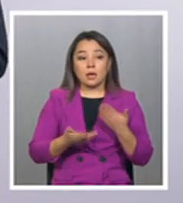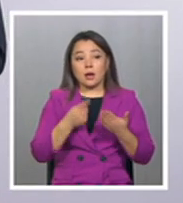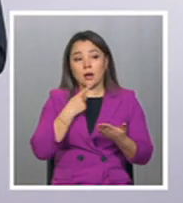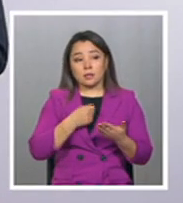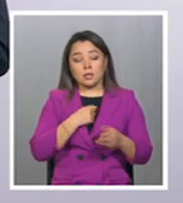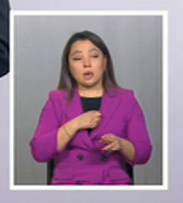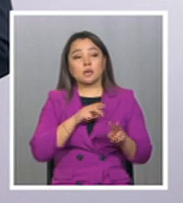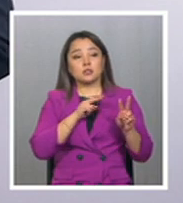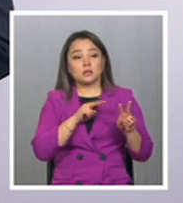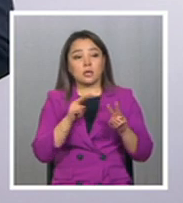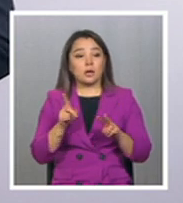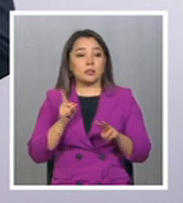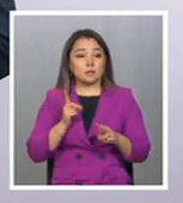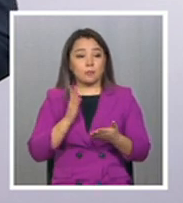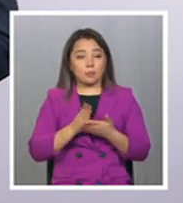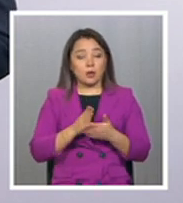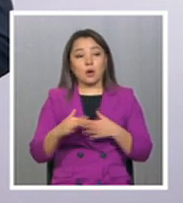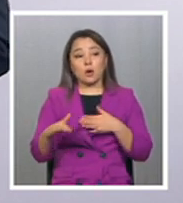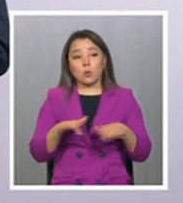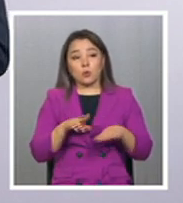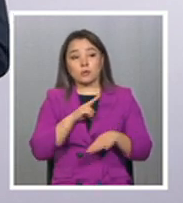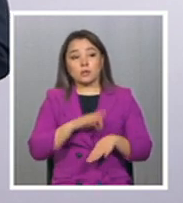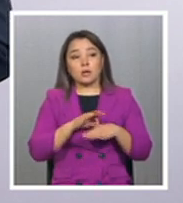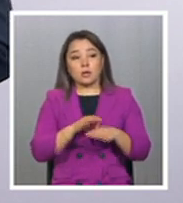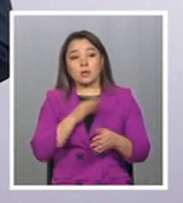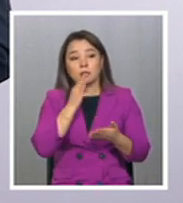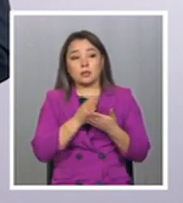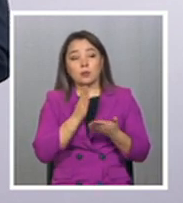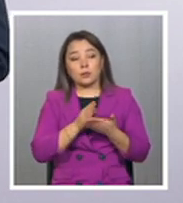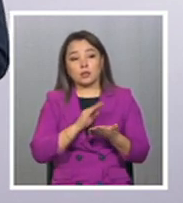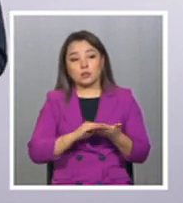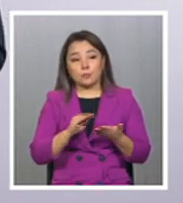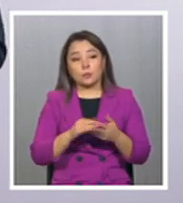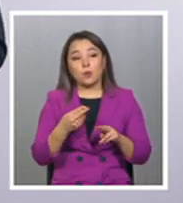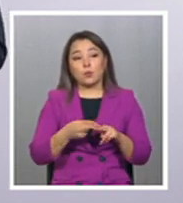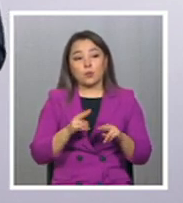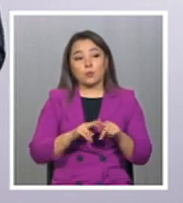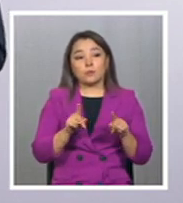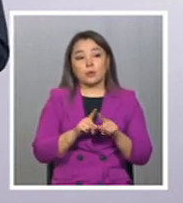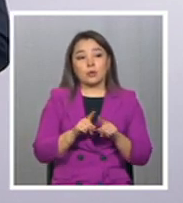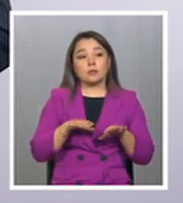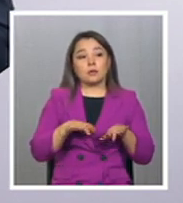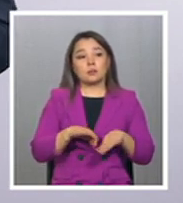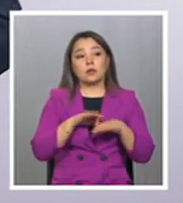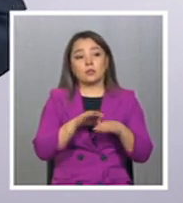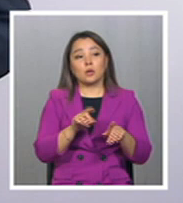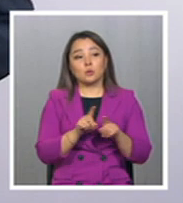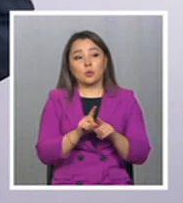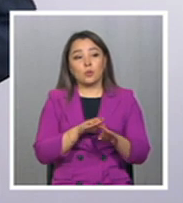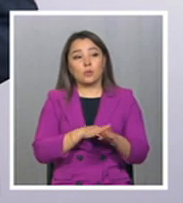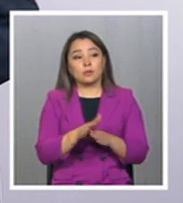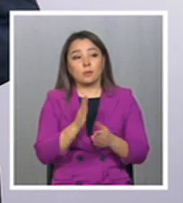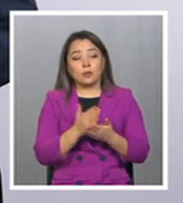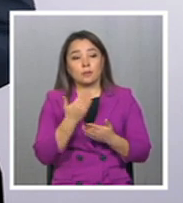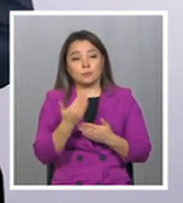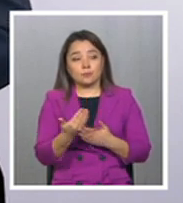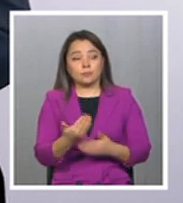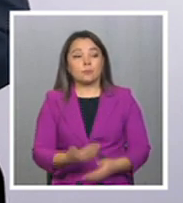сақшы қозғалыс алгоритмін жасасақ, онда ол мынадай іс-әрекеттерді орындайды.